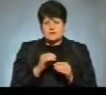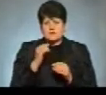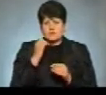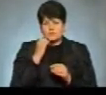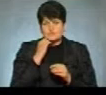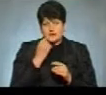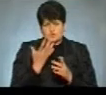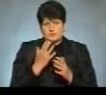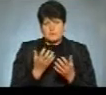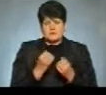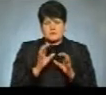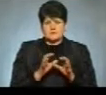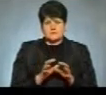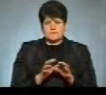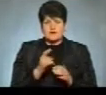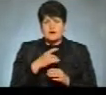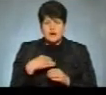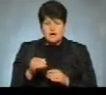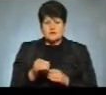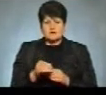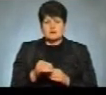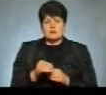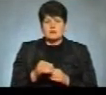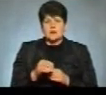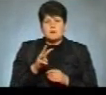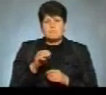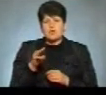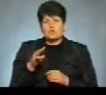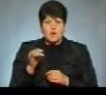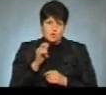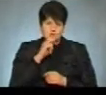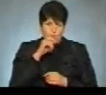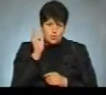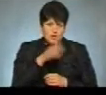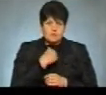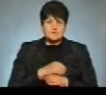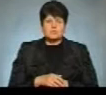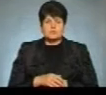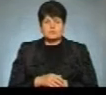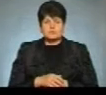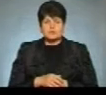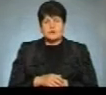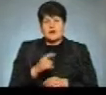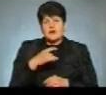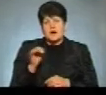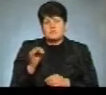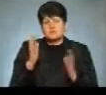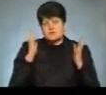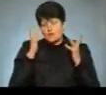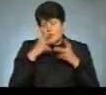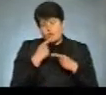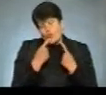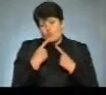уявляєте. Хай матюкаються українською врешті-решт. Хай під час кохання